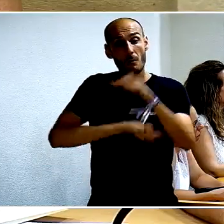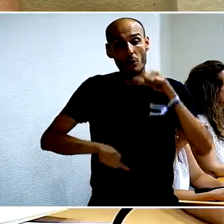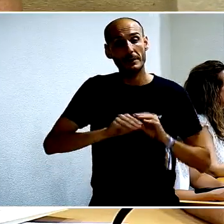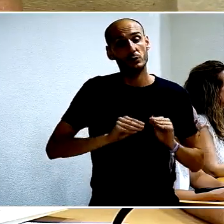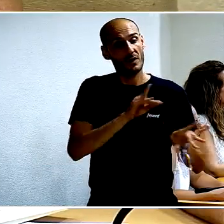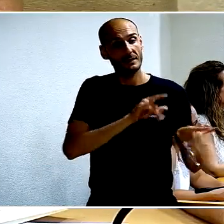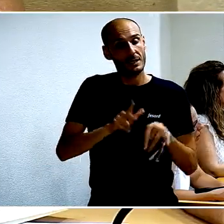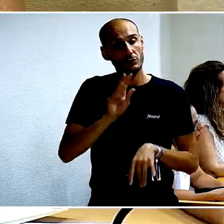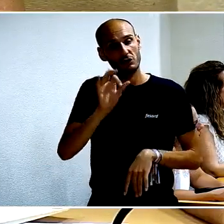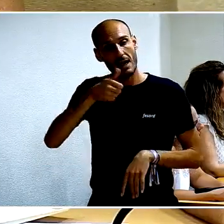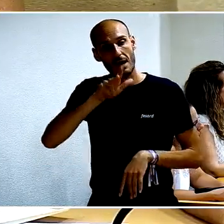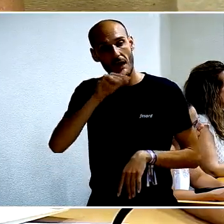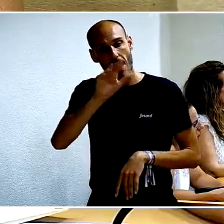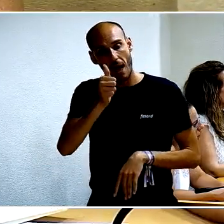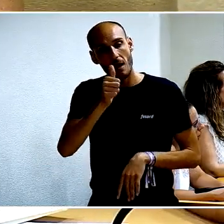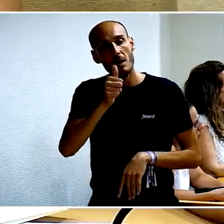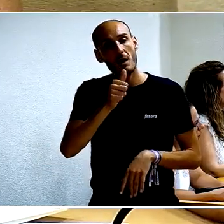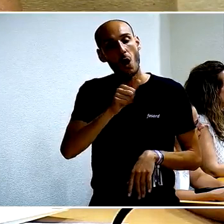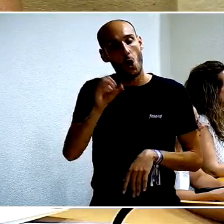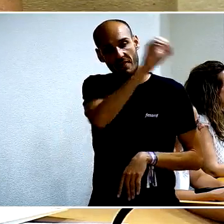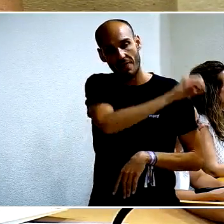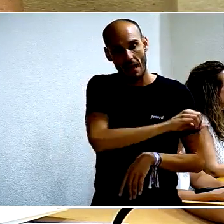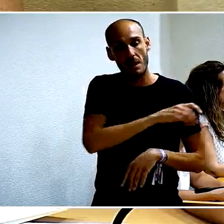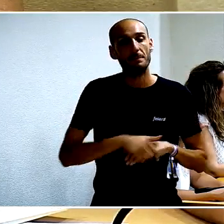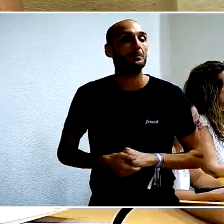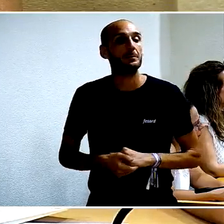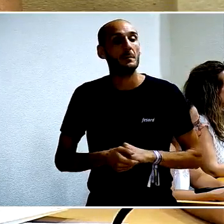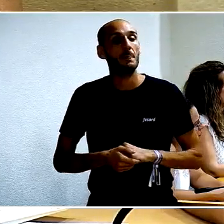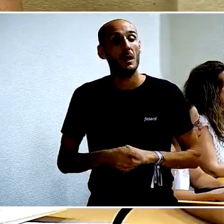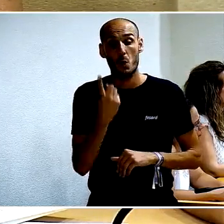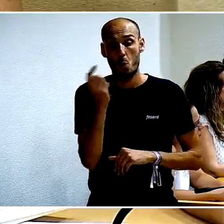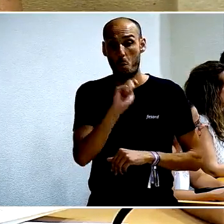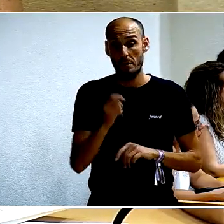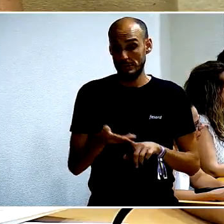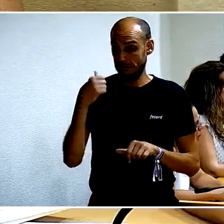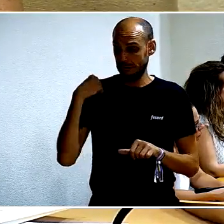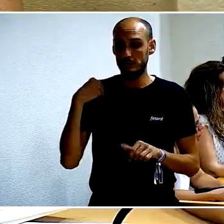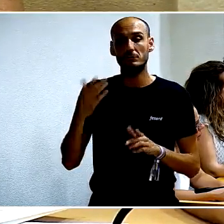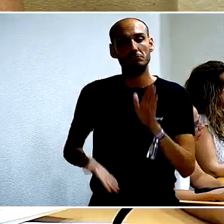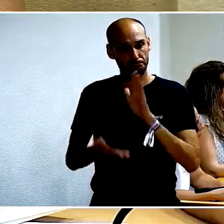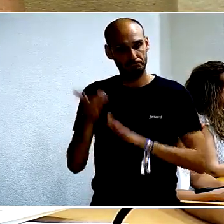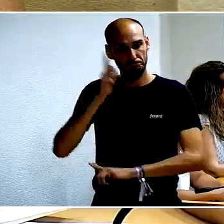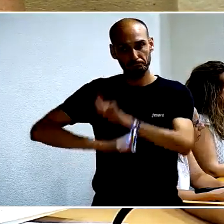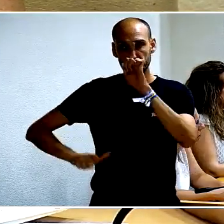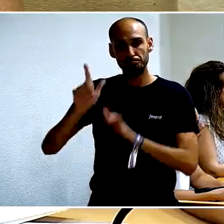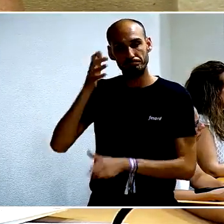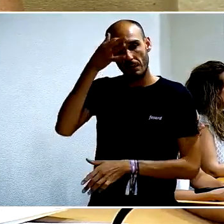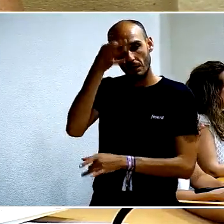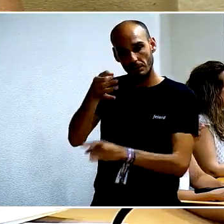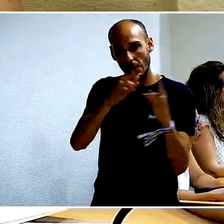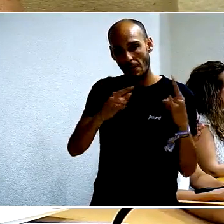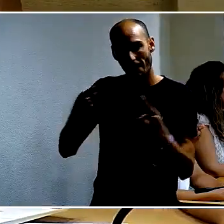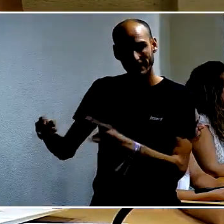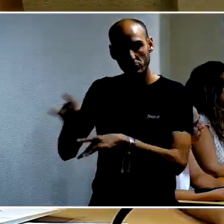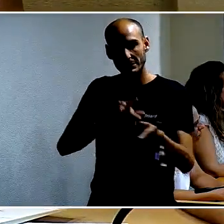fora. Fa poc més d'un mes vaig viatjar als campaments saharauis junt amb el meu company